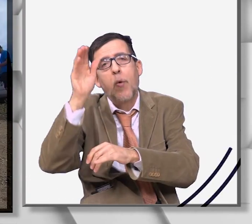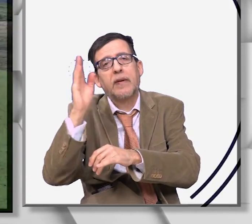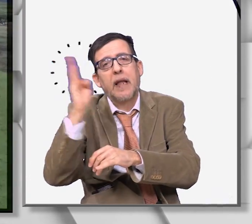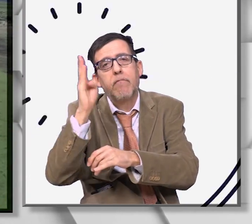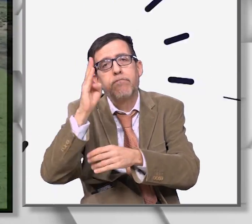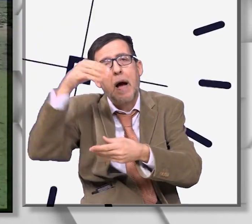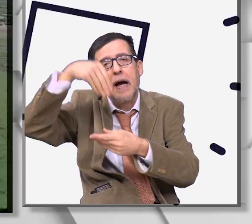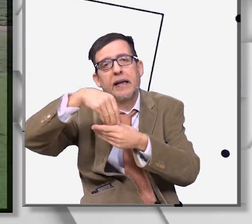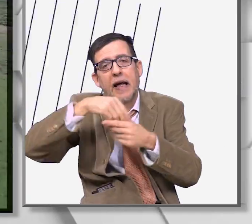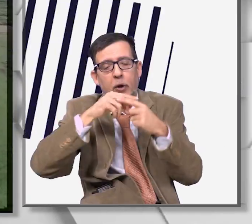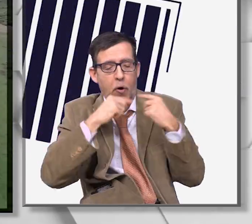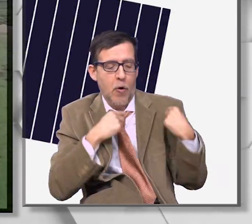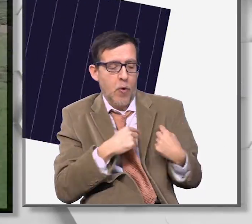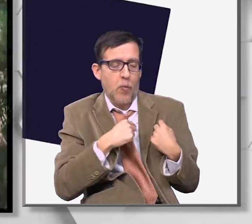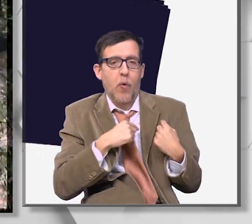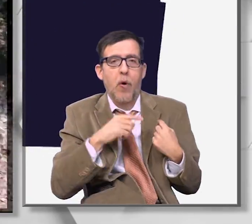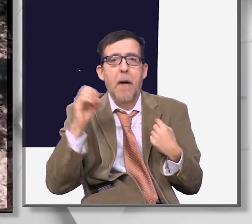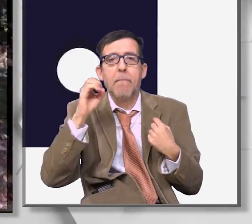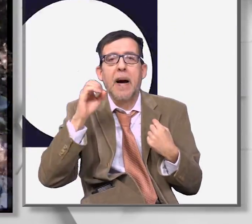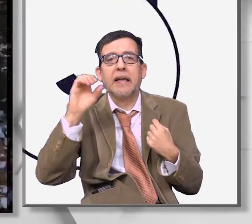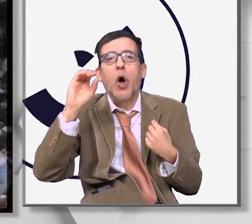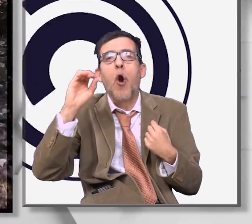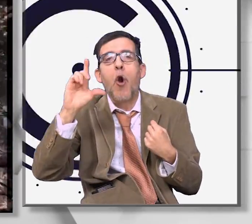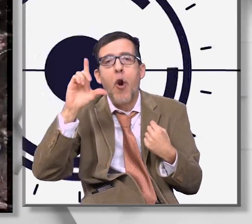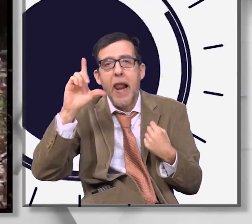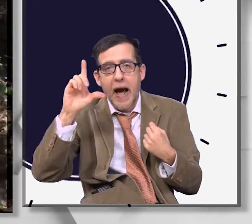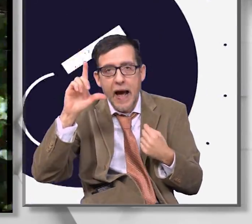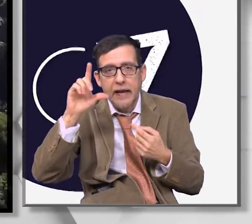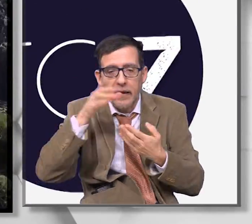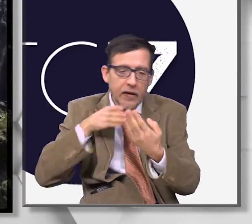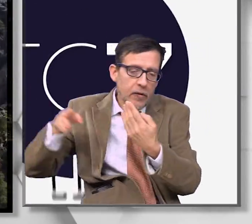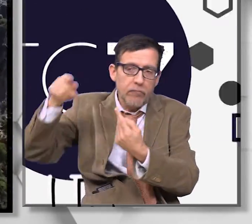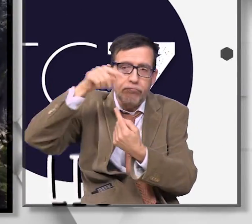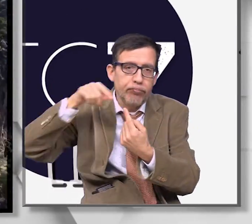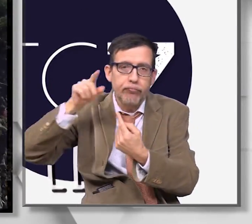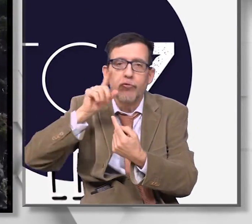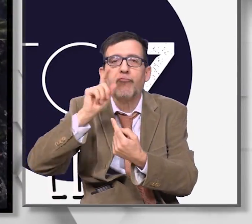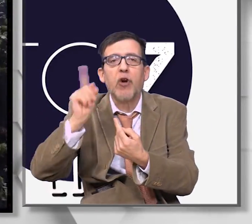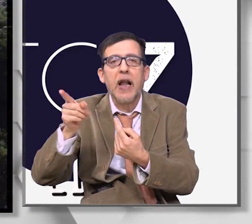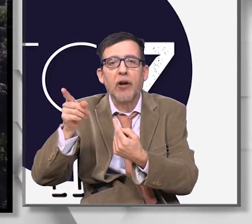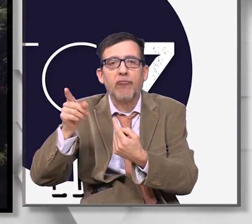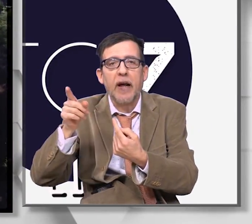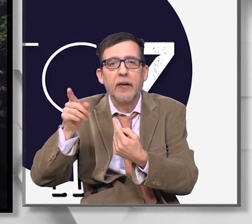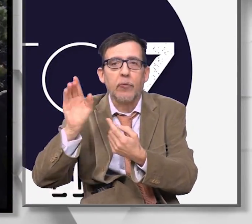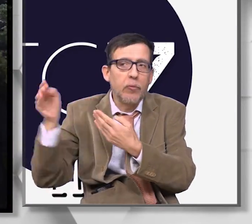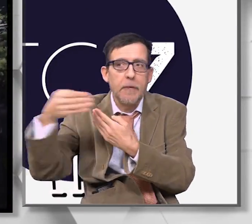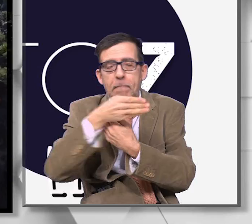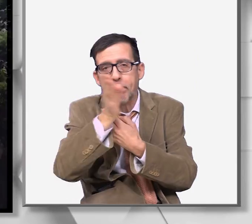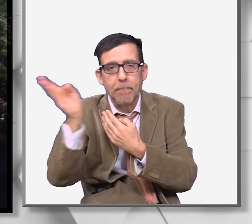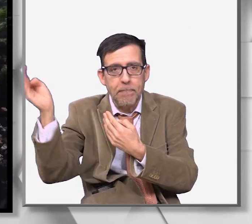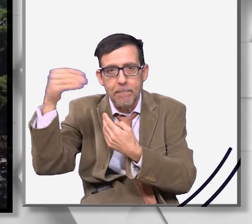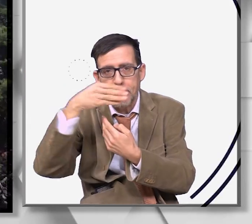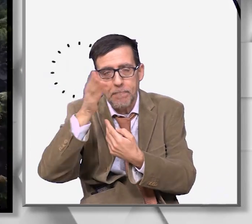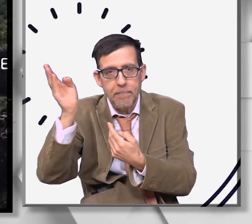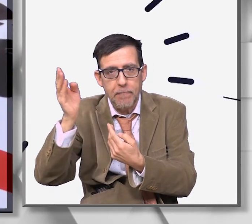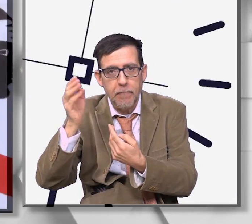dell'isola che dal paese di all on line per poi attraversare sempre il gennargentu ricordiamo passando entrambi entrambi gli